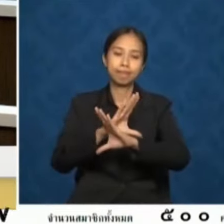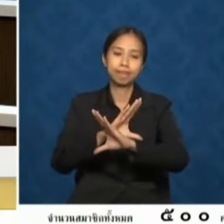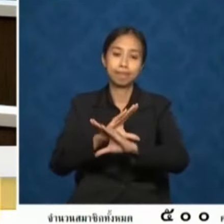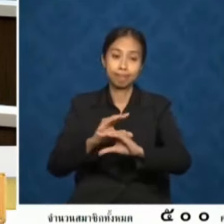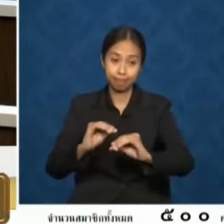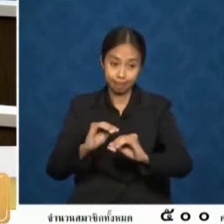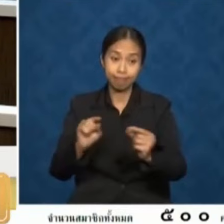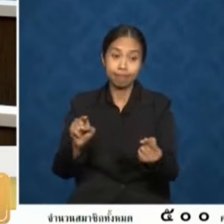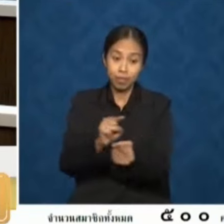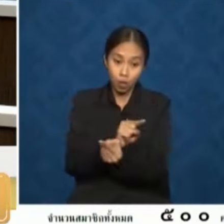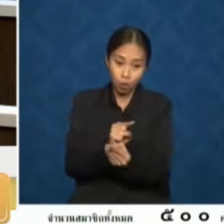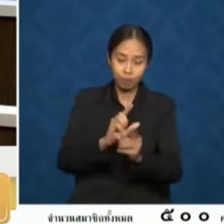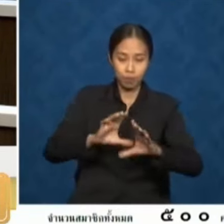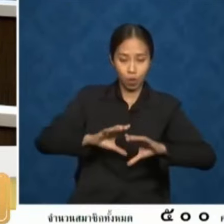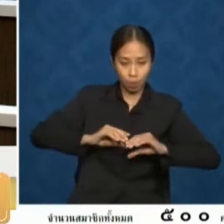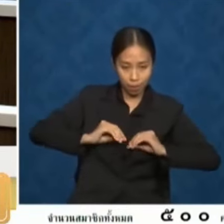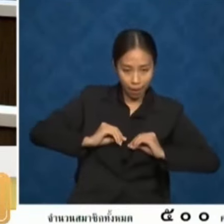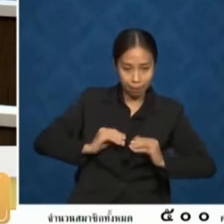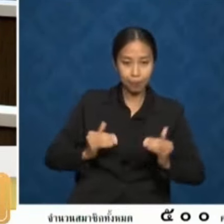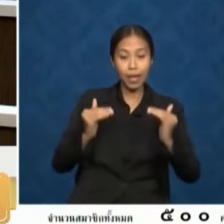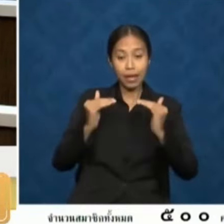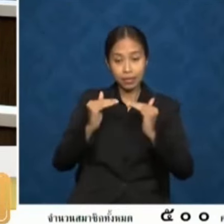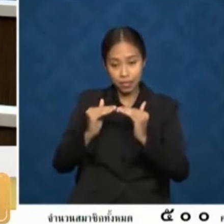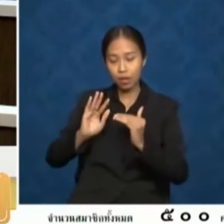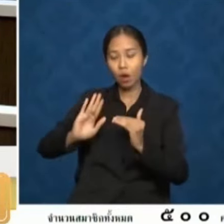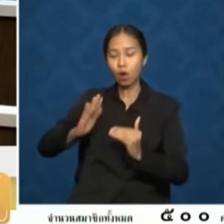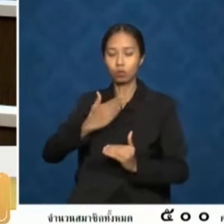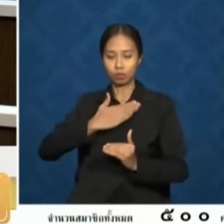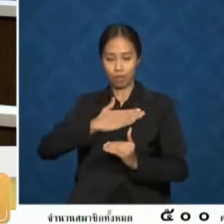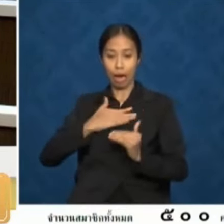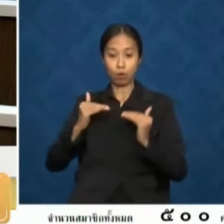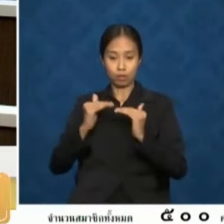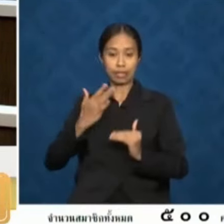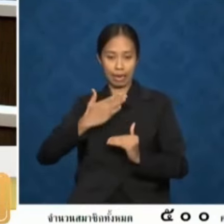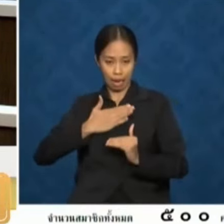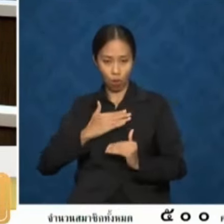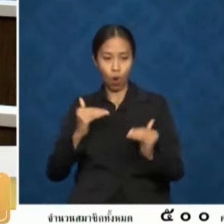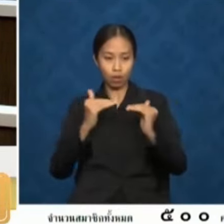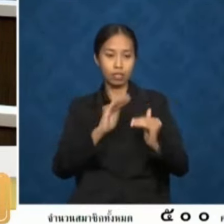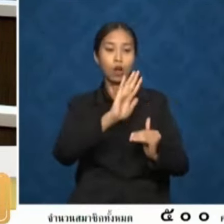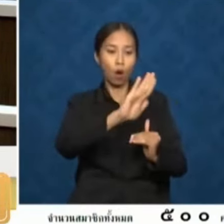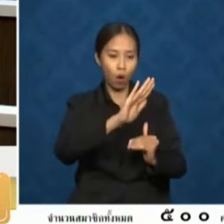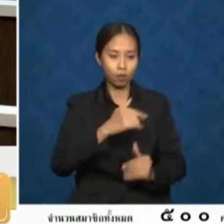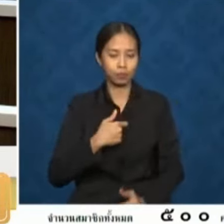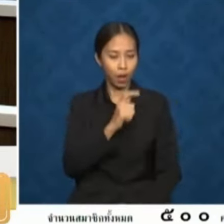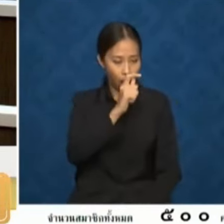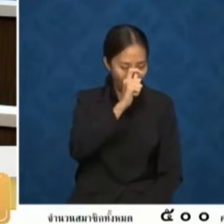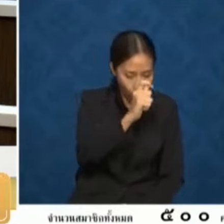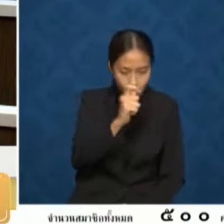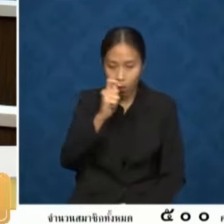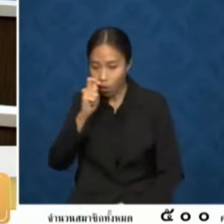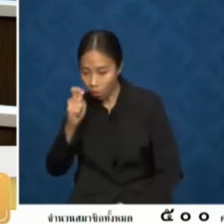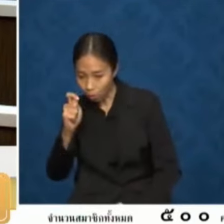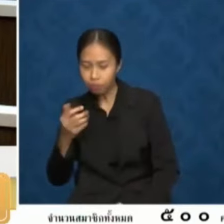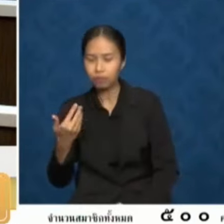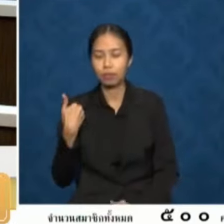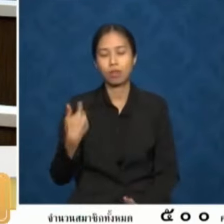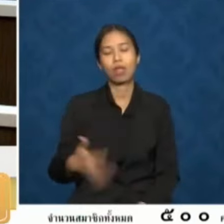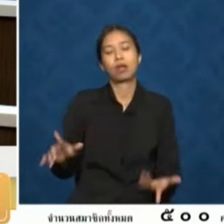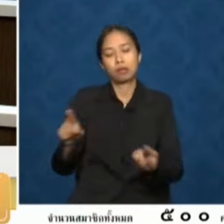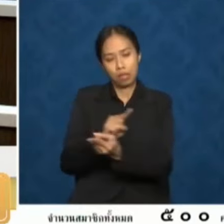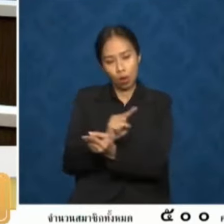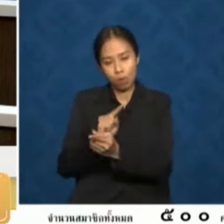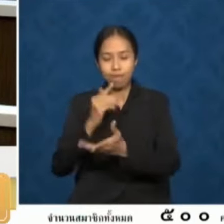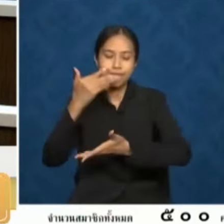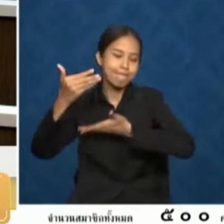สังคมที่ยอมรับสิทธิและหน้าที่ของตนเองและผู้อื่นสังคมที่ใช้การสื่อสารที่สร้างสรรค์และเป็นประโยชน์ต่อสังคม